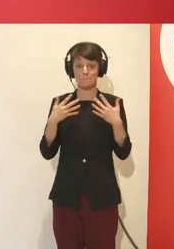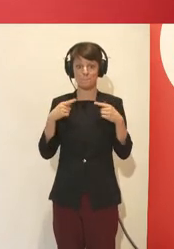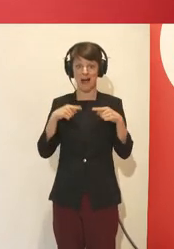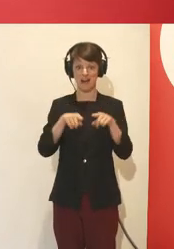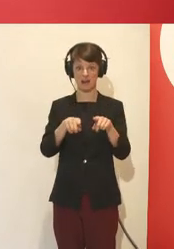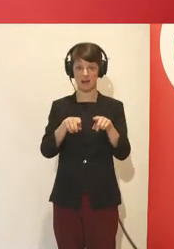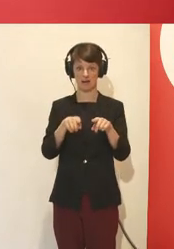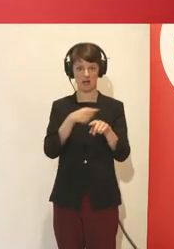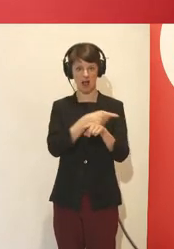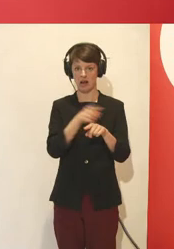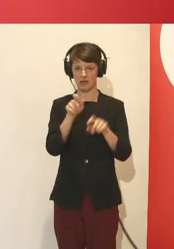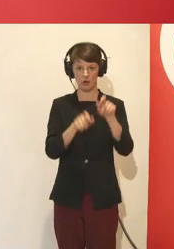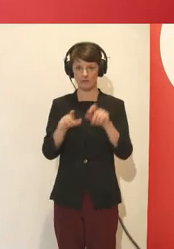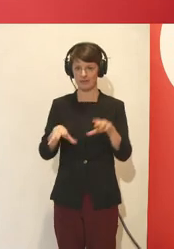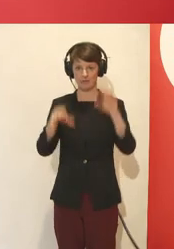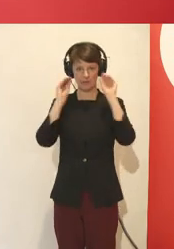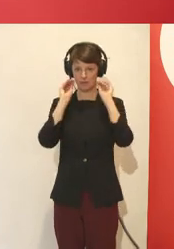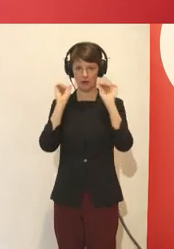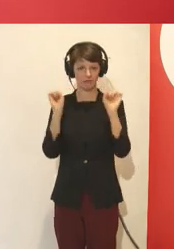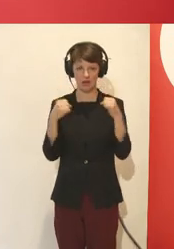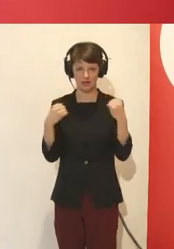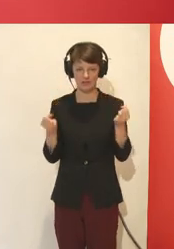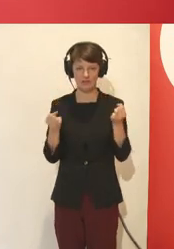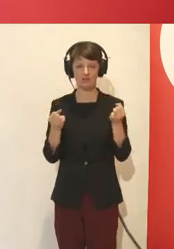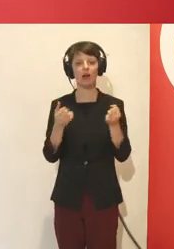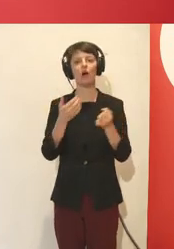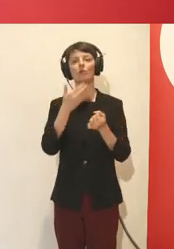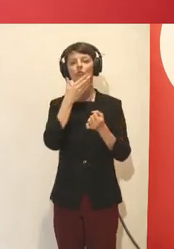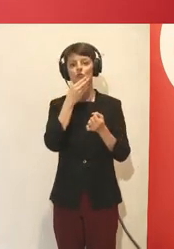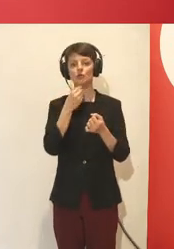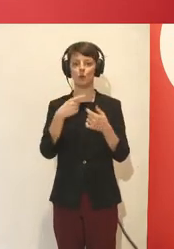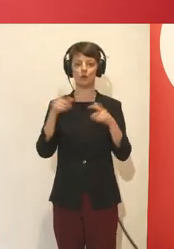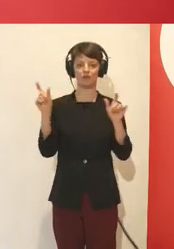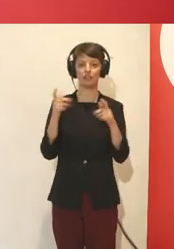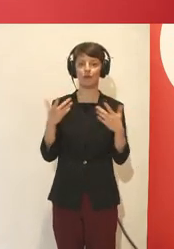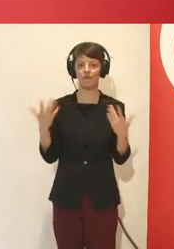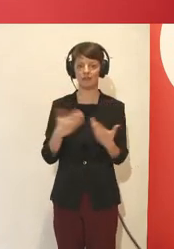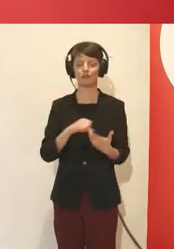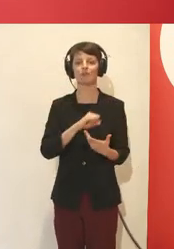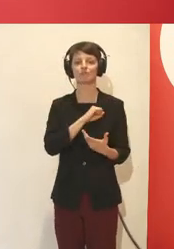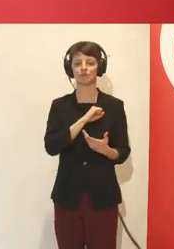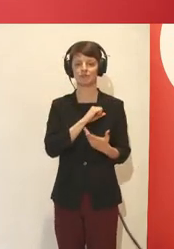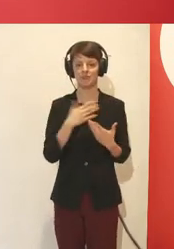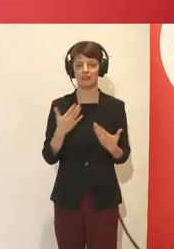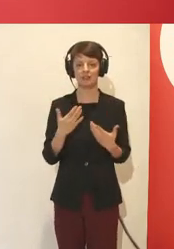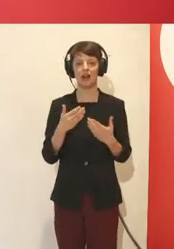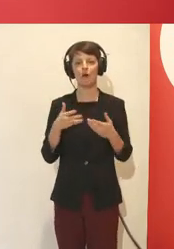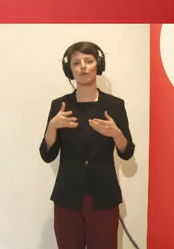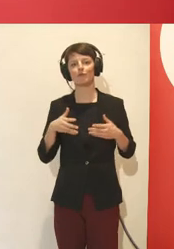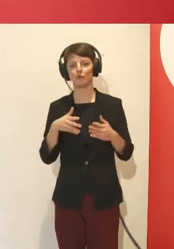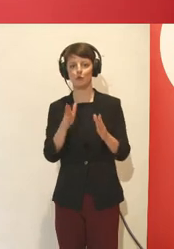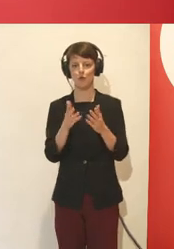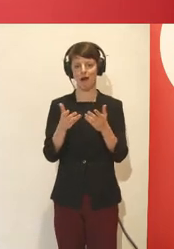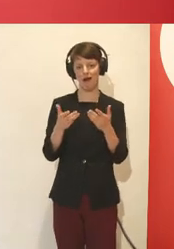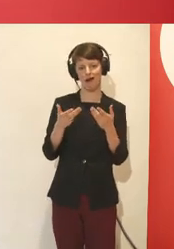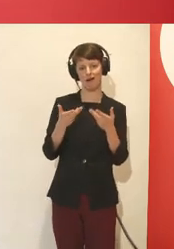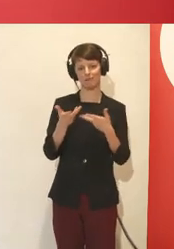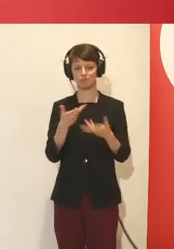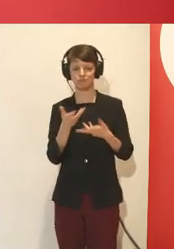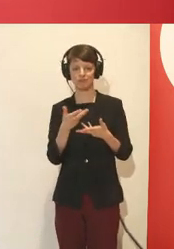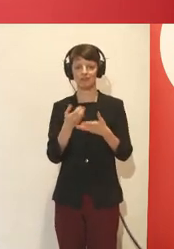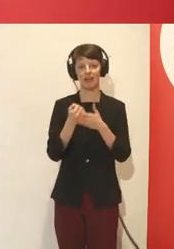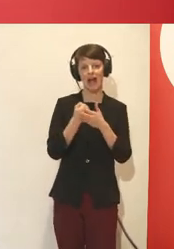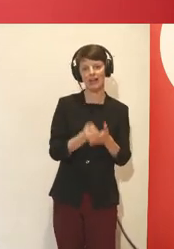kriegen alles mit und was ja eigentlich auch so das schöne an so einer veranstaltung ist dass man auf den fluren so die die